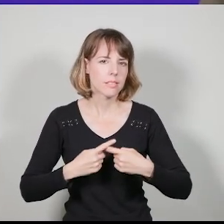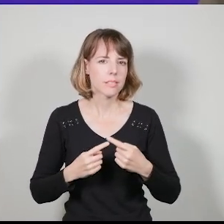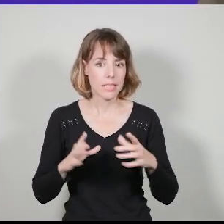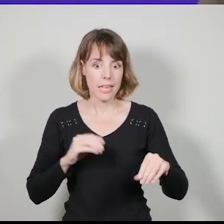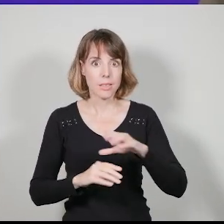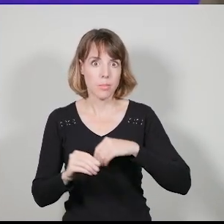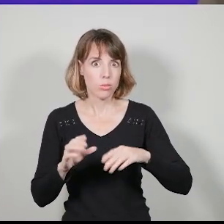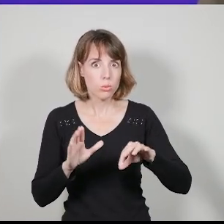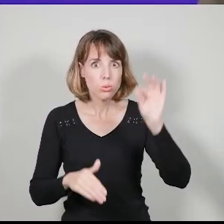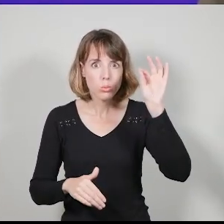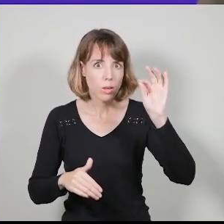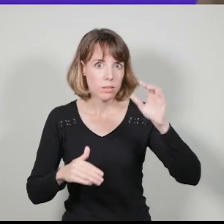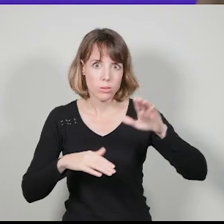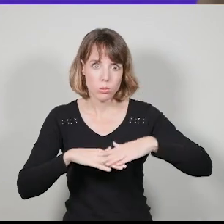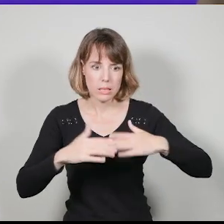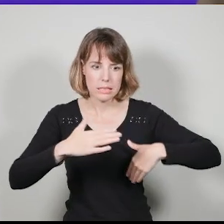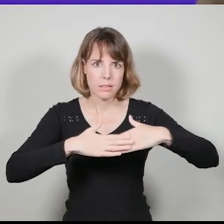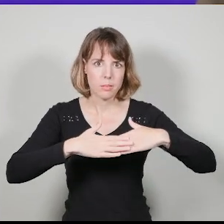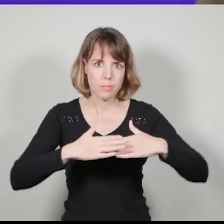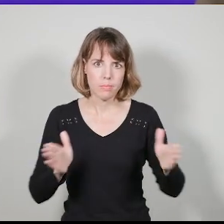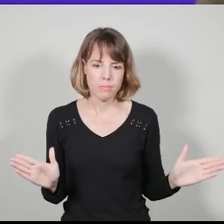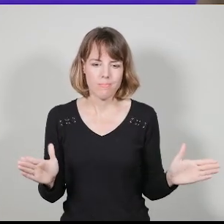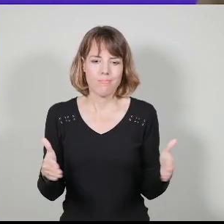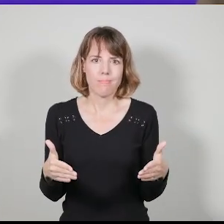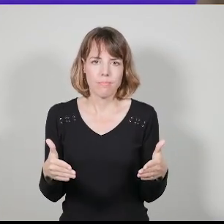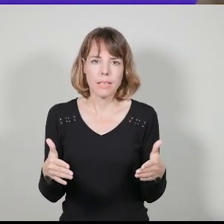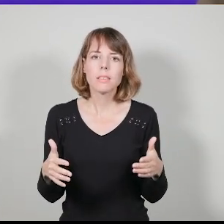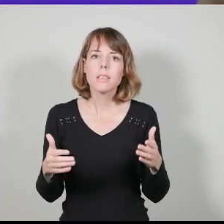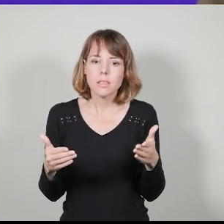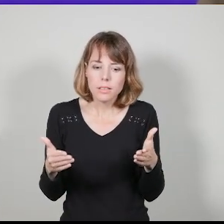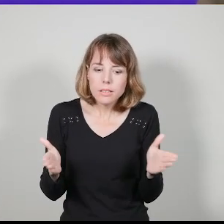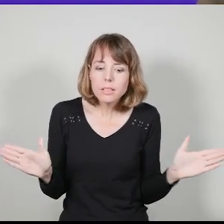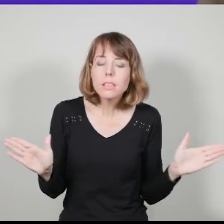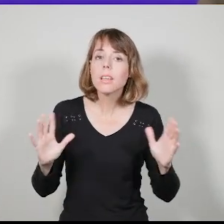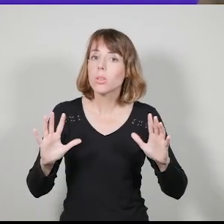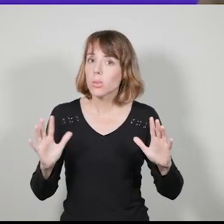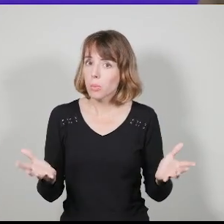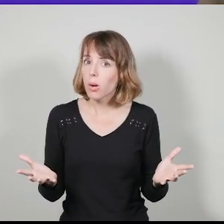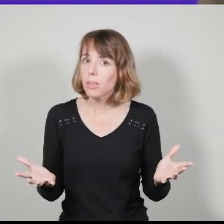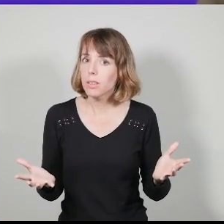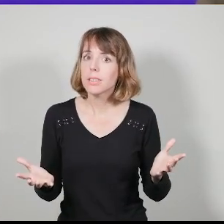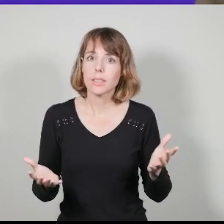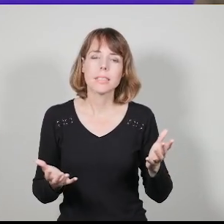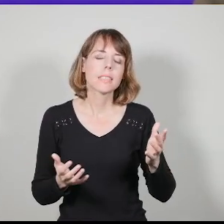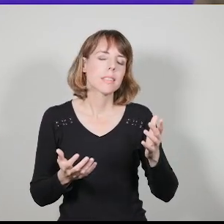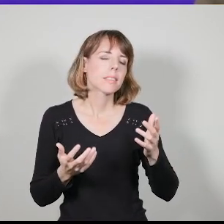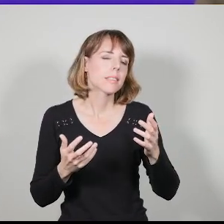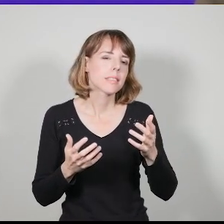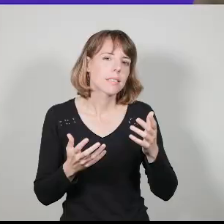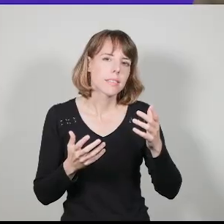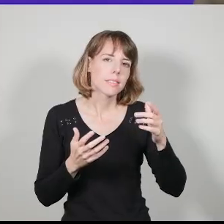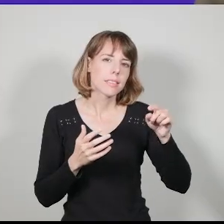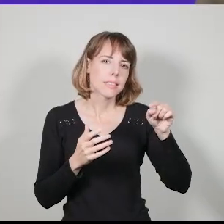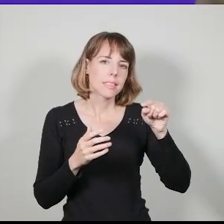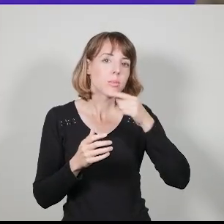très restreint. Et comment on l'ouvre sans non plus dire que derrière, c'est de la responsabilité du parent après de se saisir